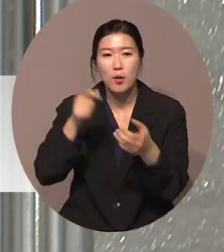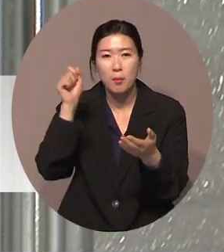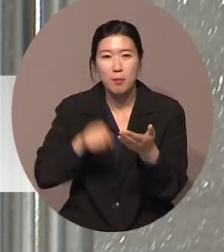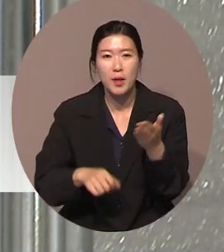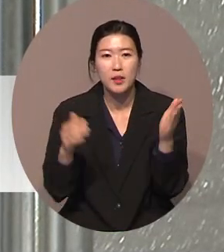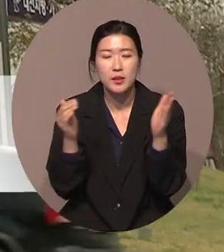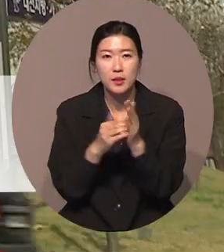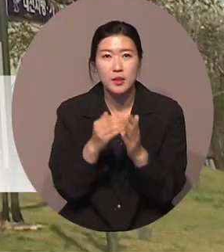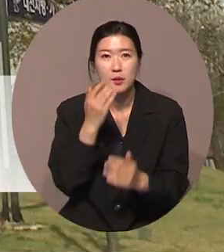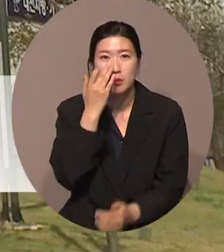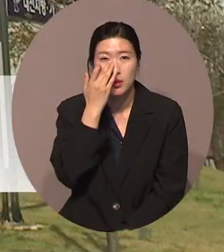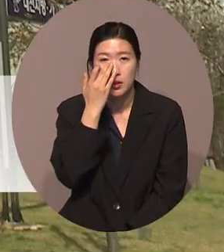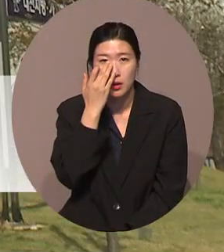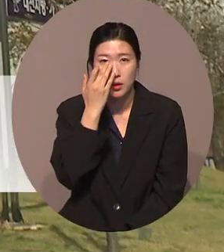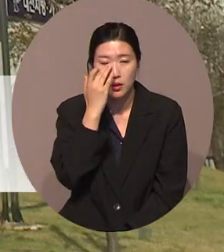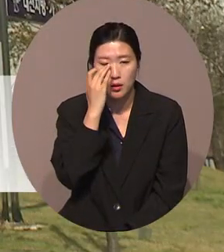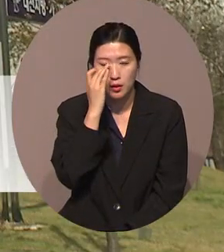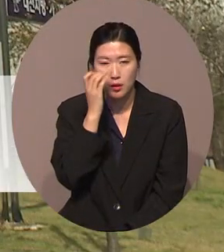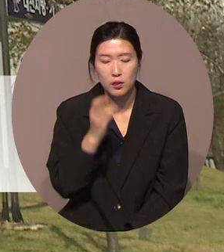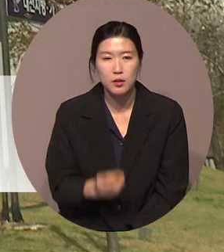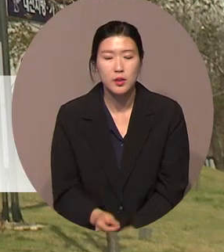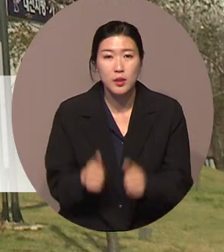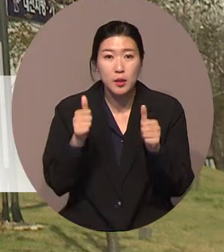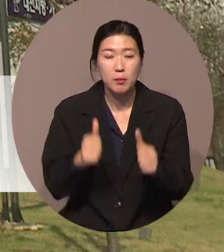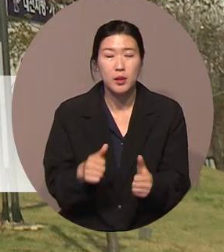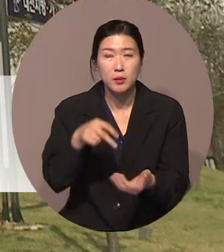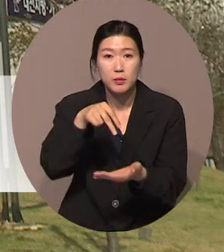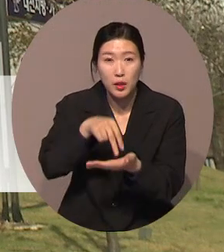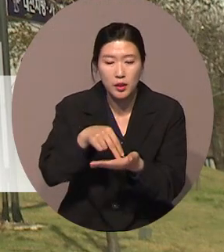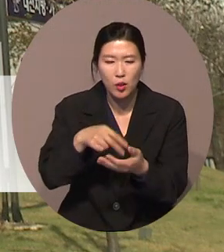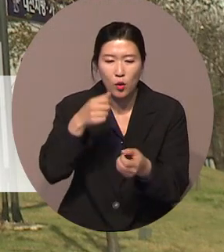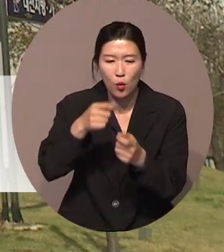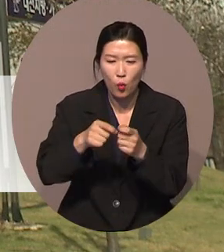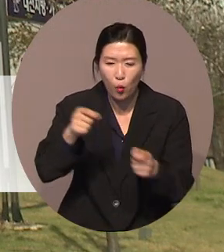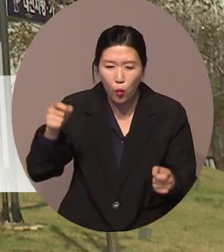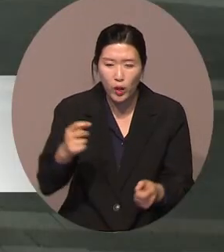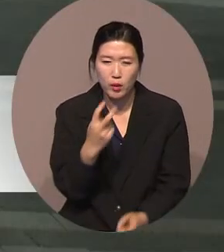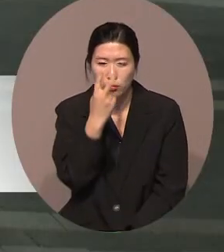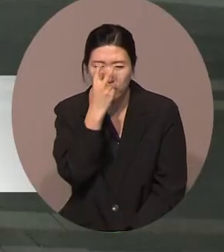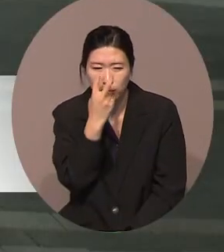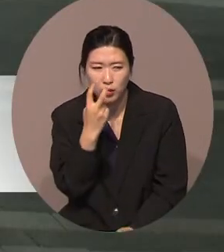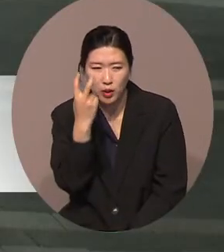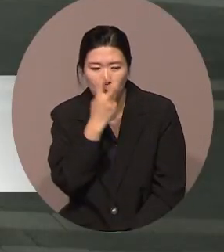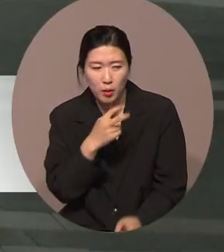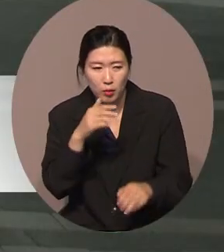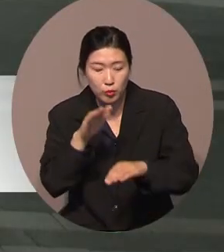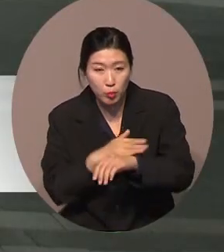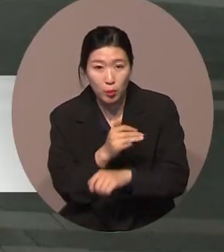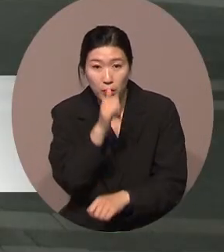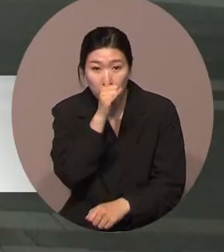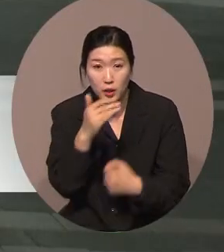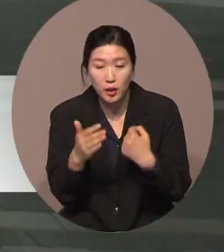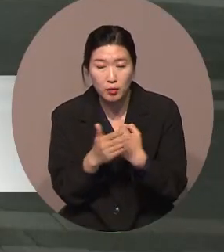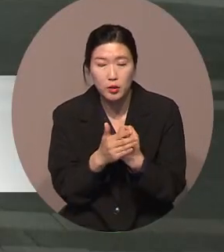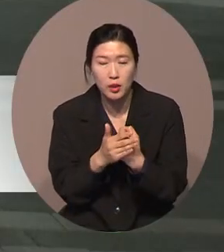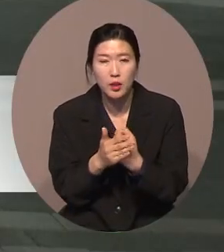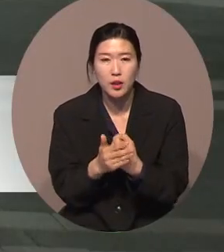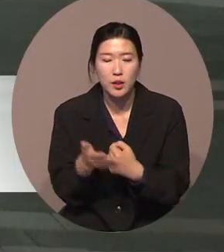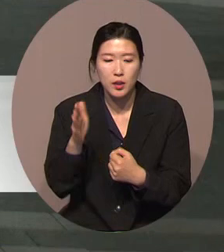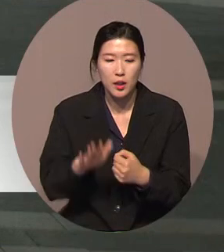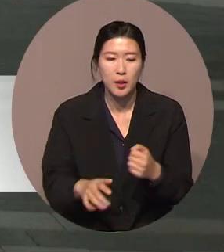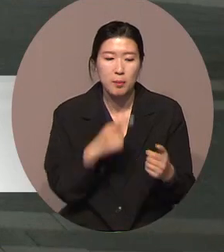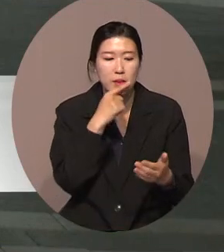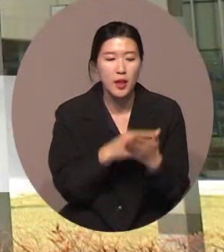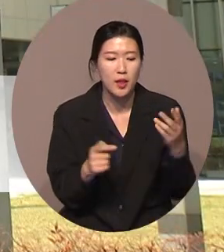실을 선고했습니다 재판은 상당히 긴 기간 반복해 범행을 저질러 불가피하지만